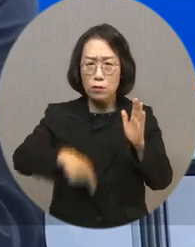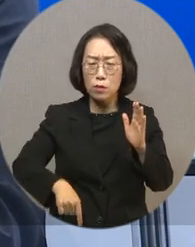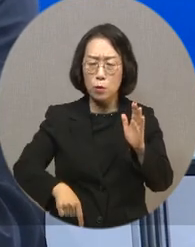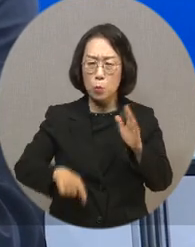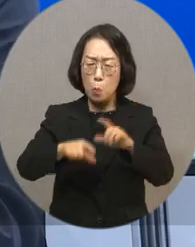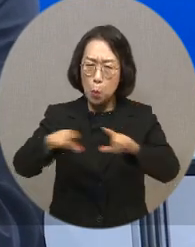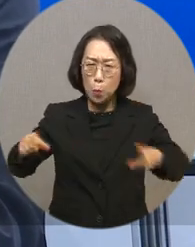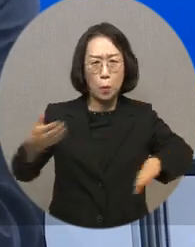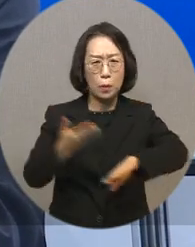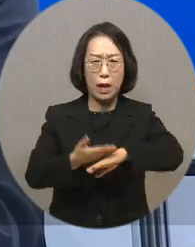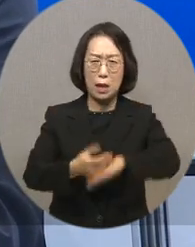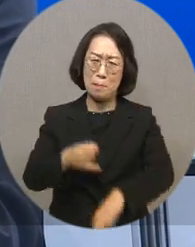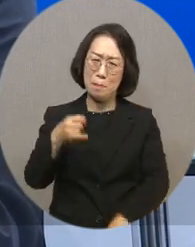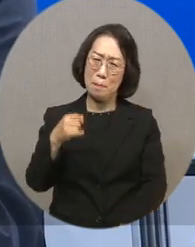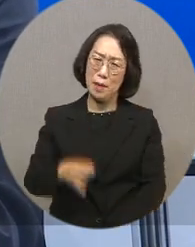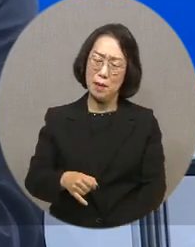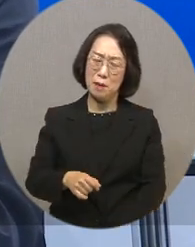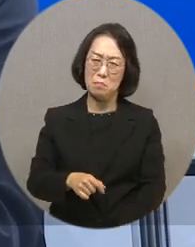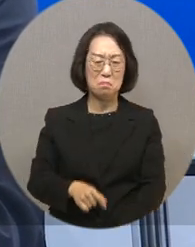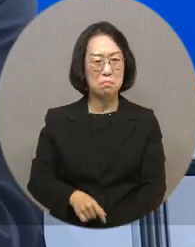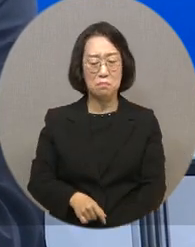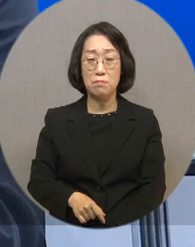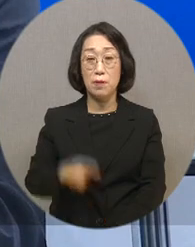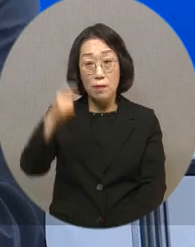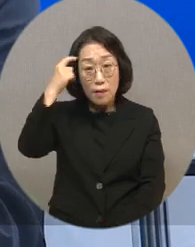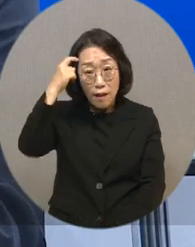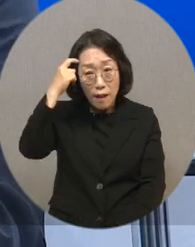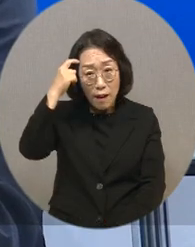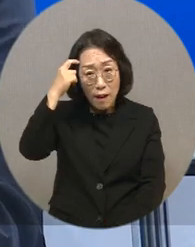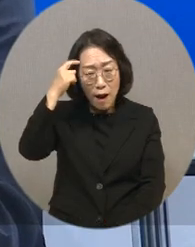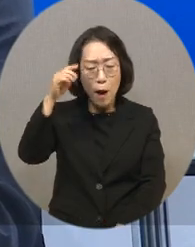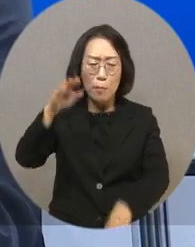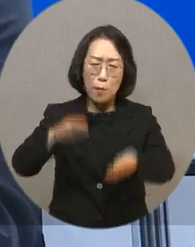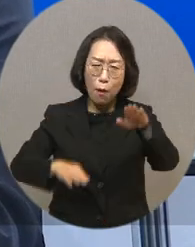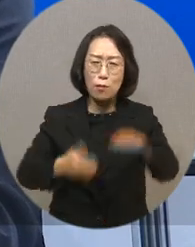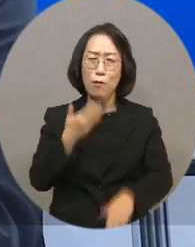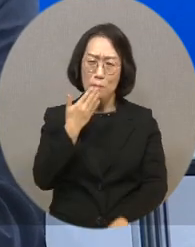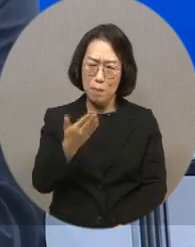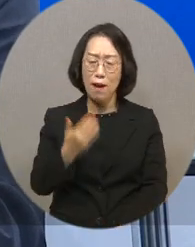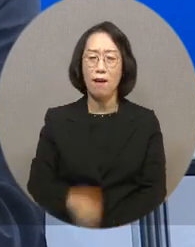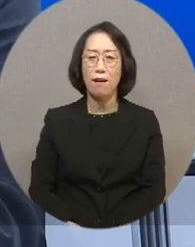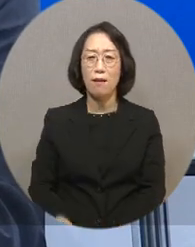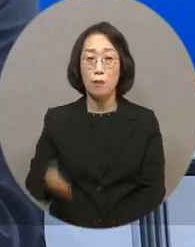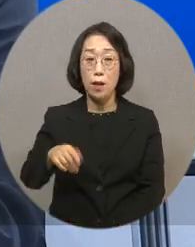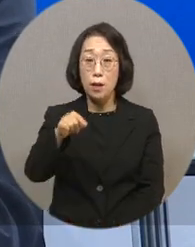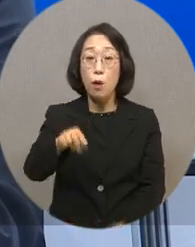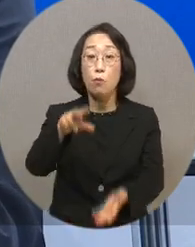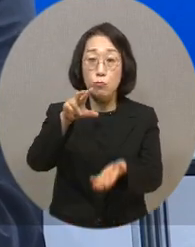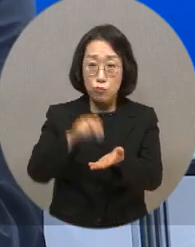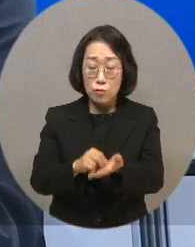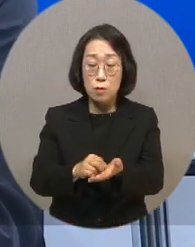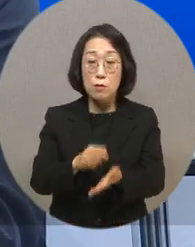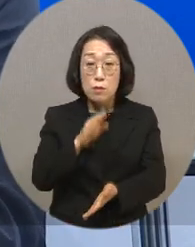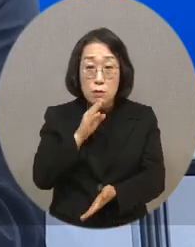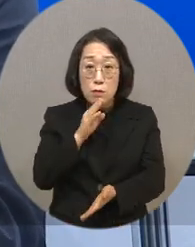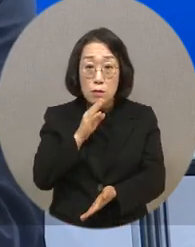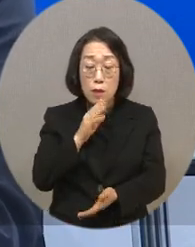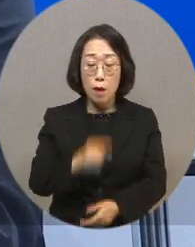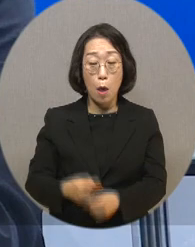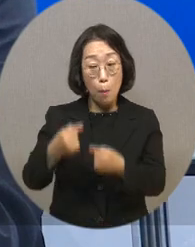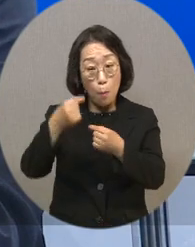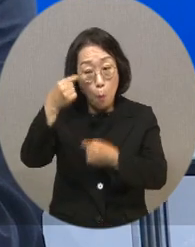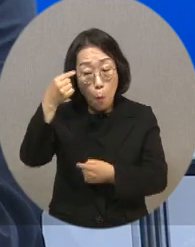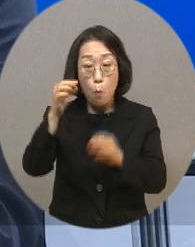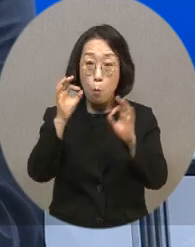상품하고는 다르거나 좀 부족함이 있을 거다라는 생각들을 가지실 수도 있을 것 같습니다. 이런 부분들을 직접 보고